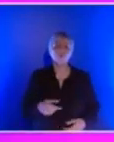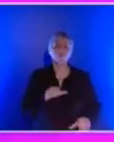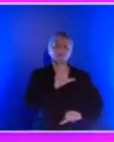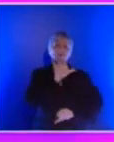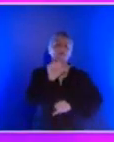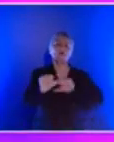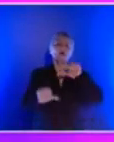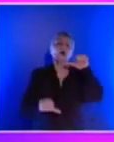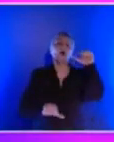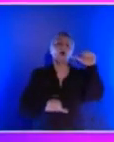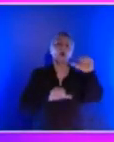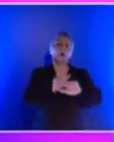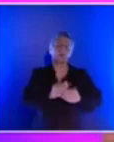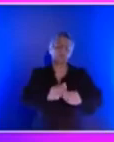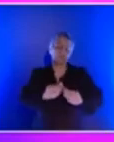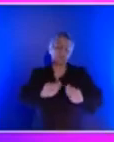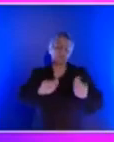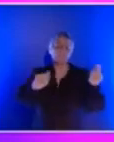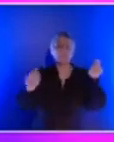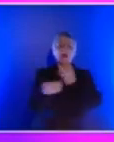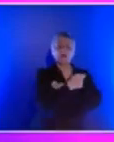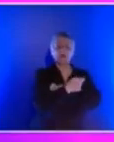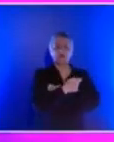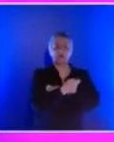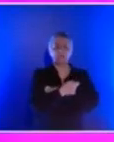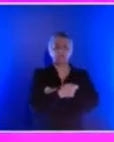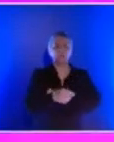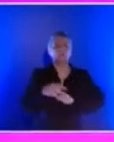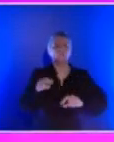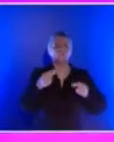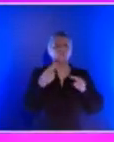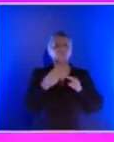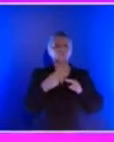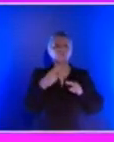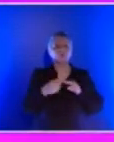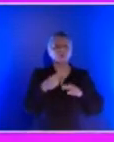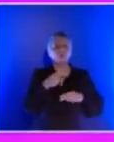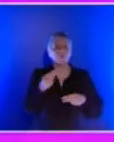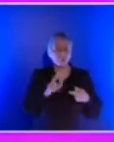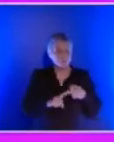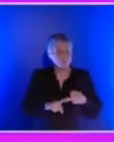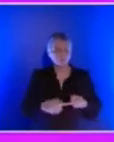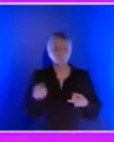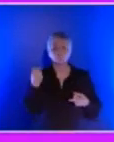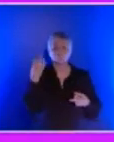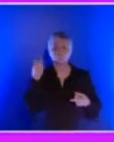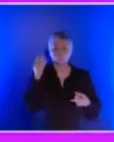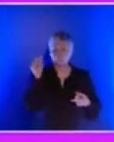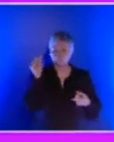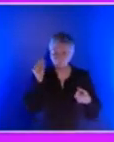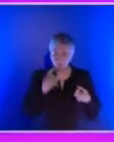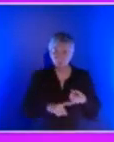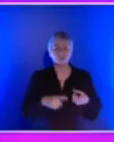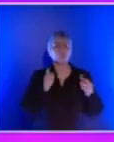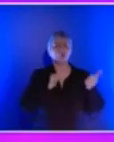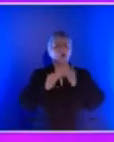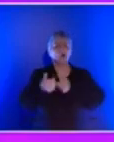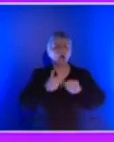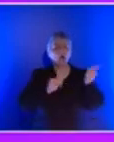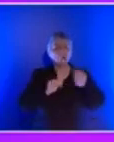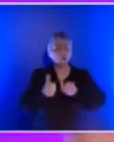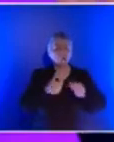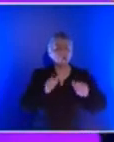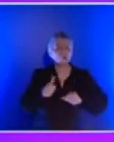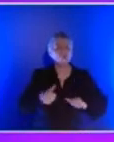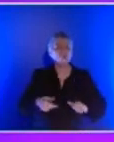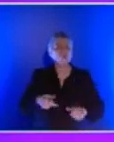που χρειαζόμαστε στους μεγάλους και σημαντικούς τομείς του πολιτισμού, του αθλητισμού και άλλων σημαντικών